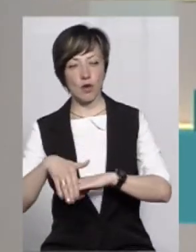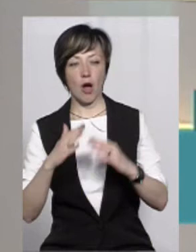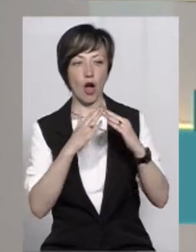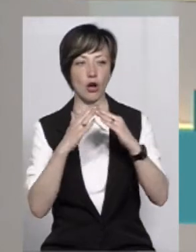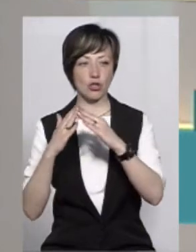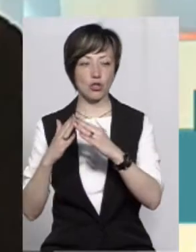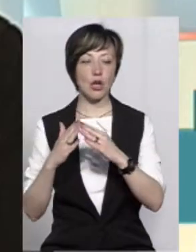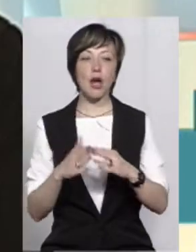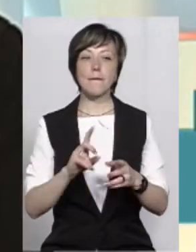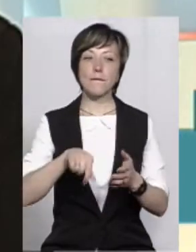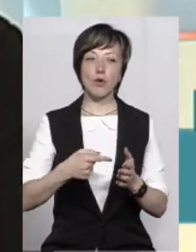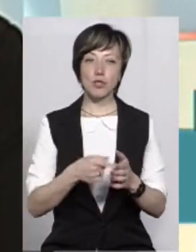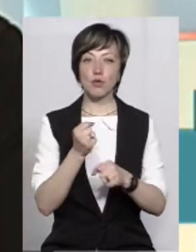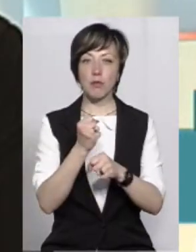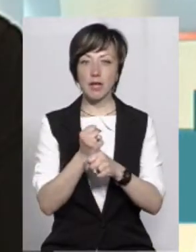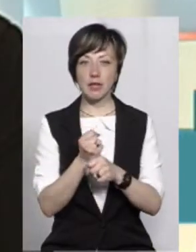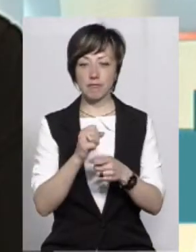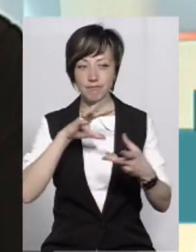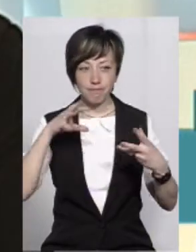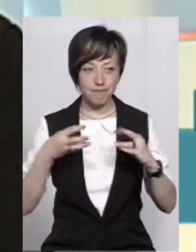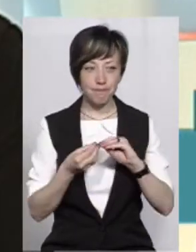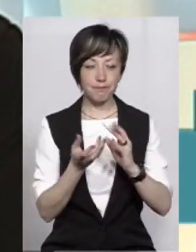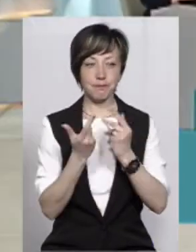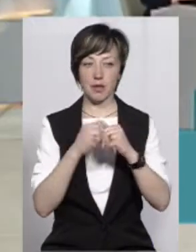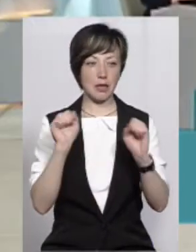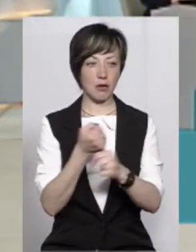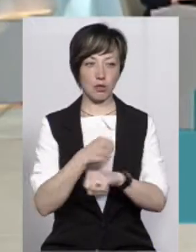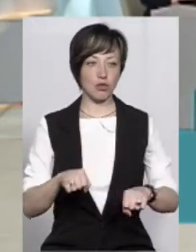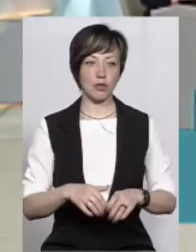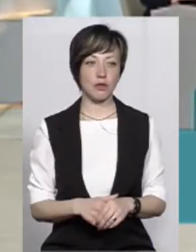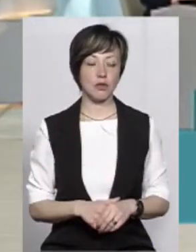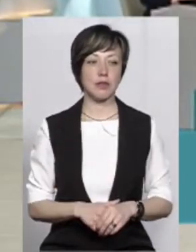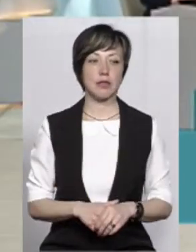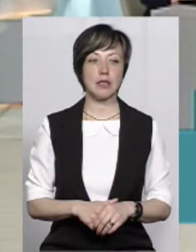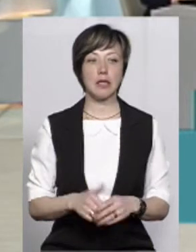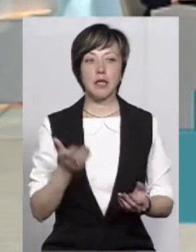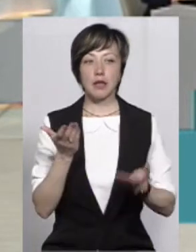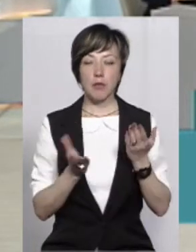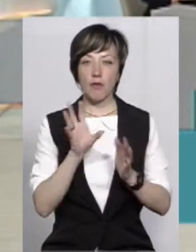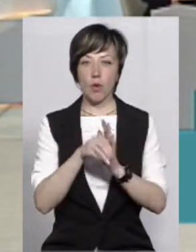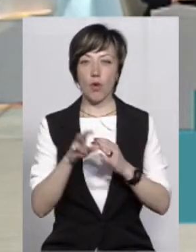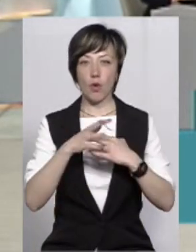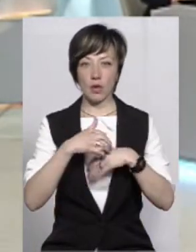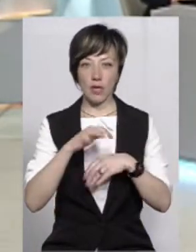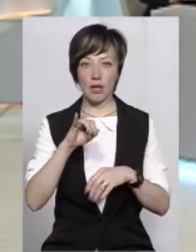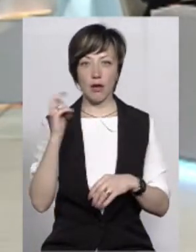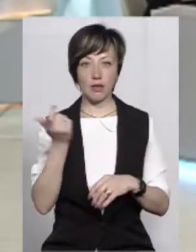гаражному масиві. Тобто по місту зробити таку цифру – це неможливо. Ну, напевно, ще ходять коти і хазяйські?